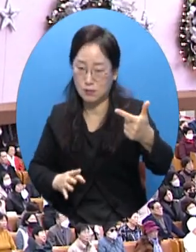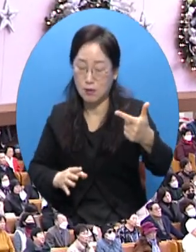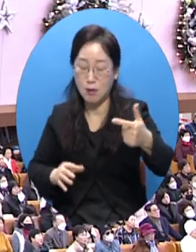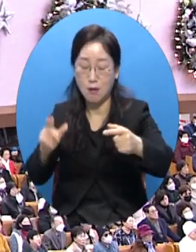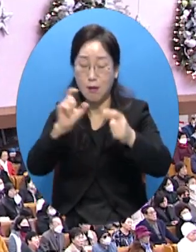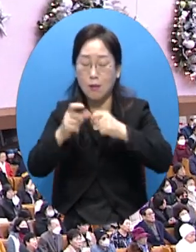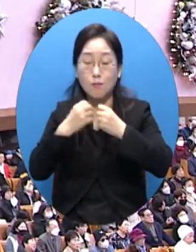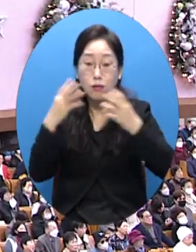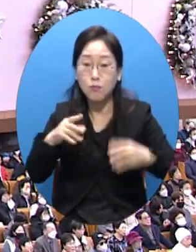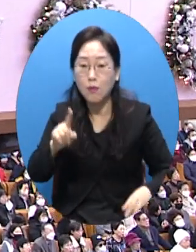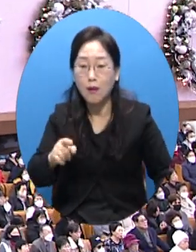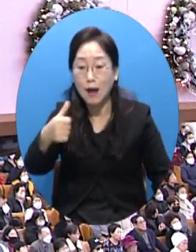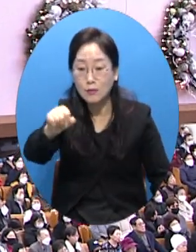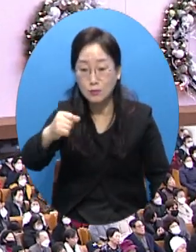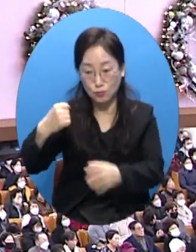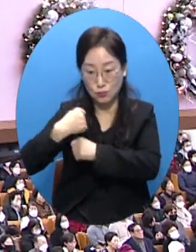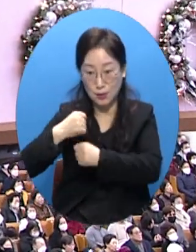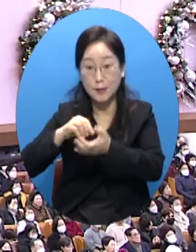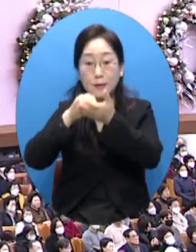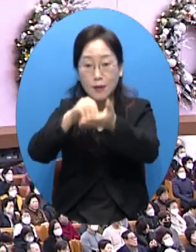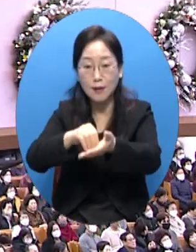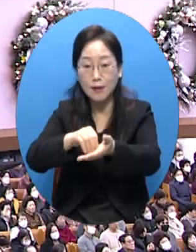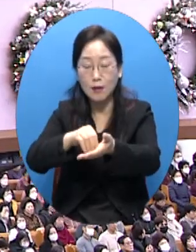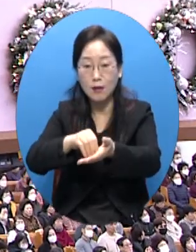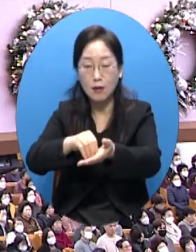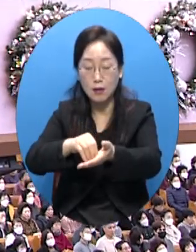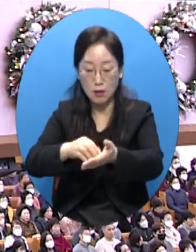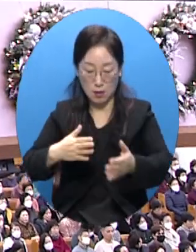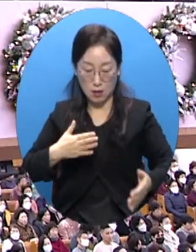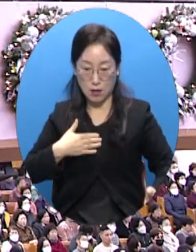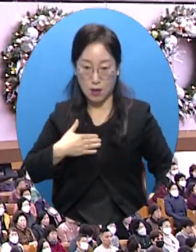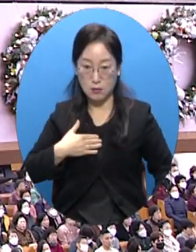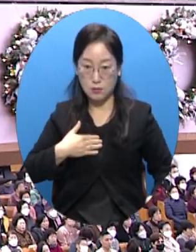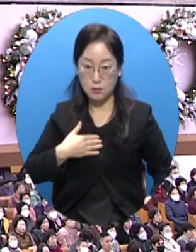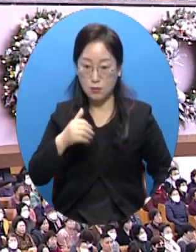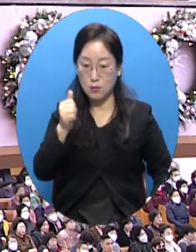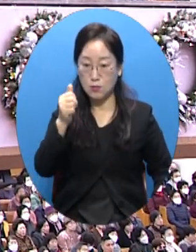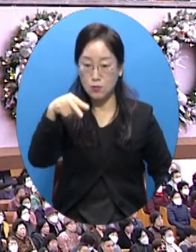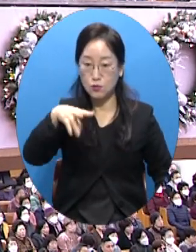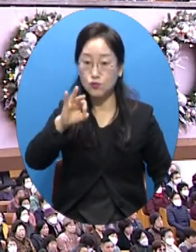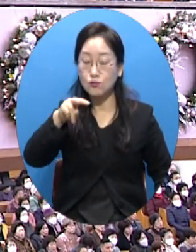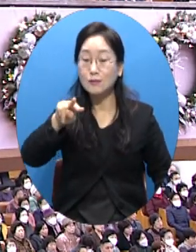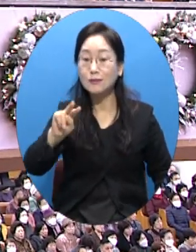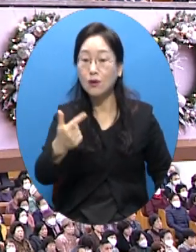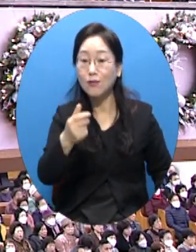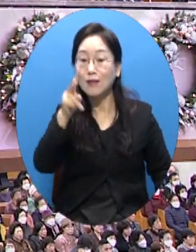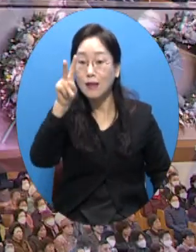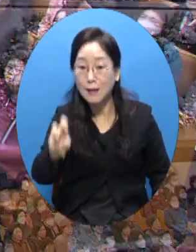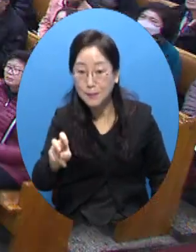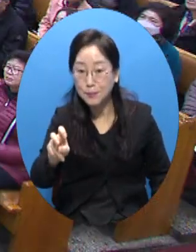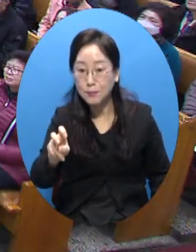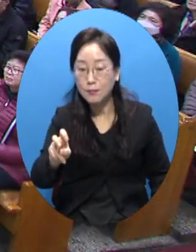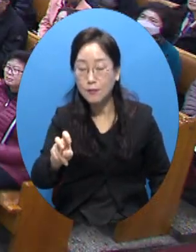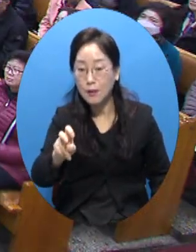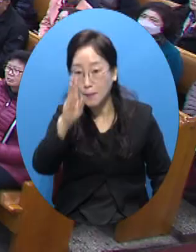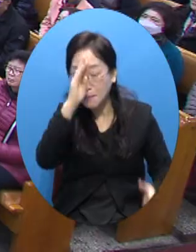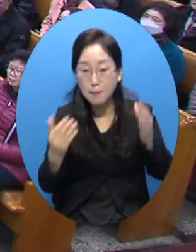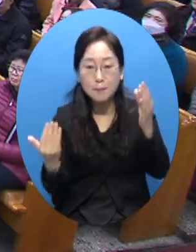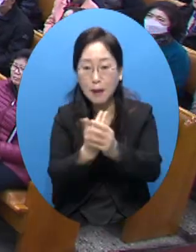아들은 군대가 있는데 가슴부위에 흉선 암이라고는 암이 생겨 가지고 의가